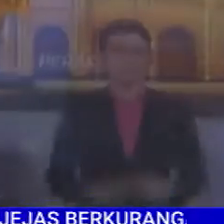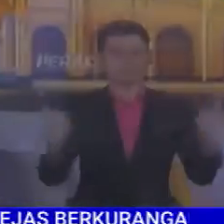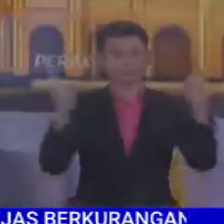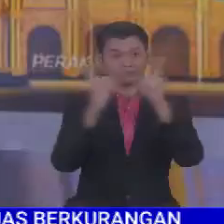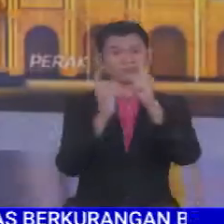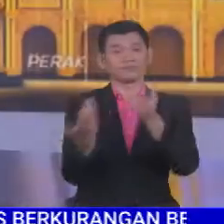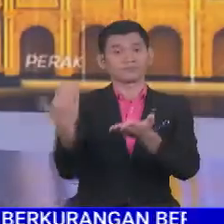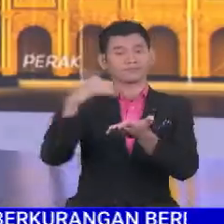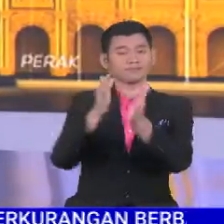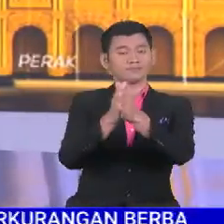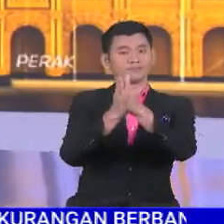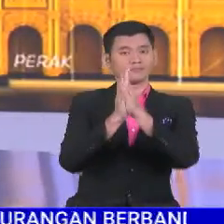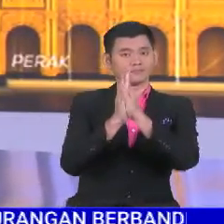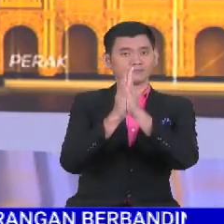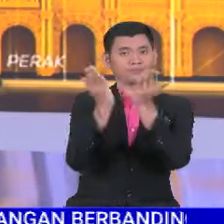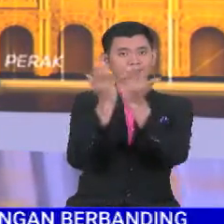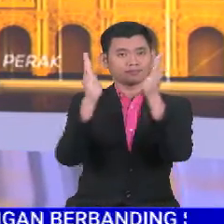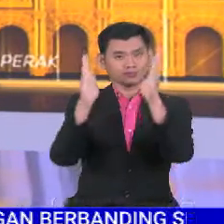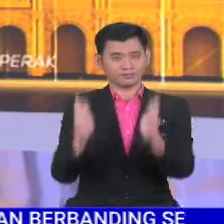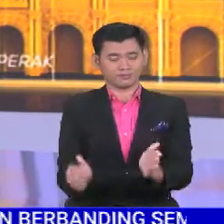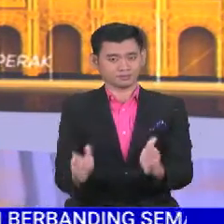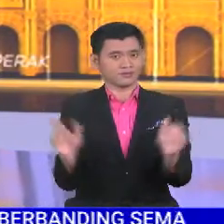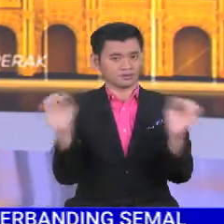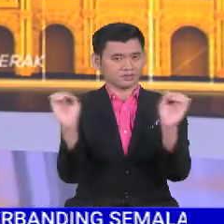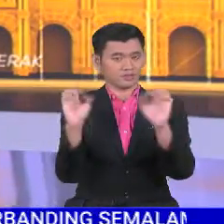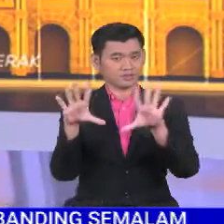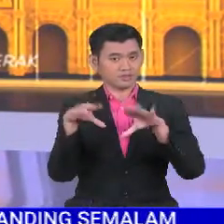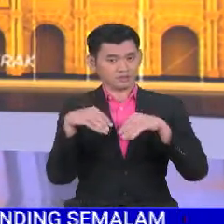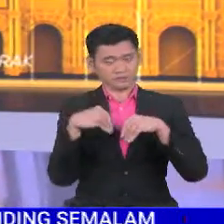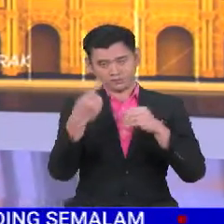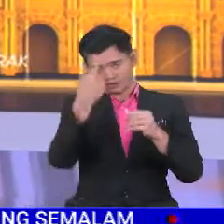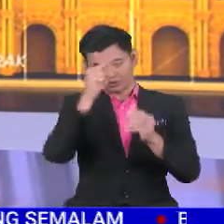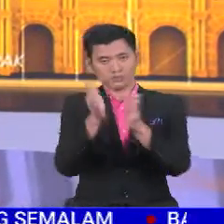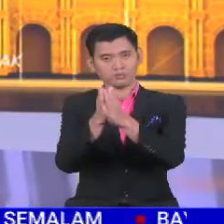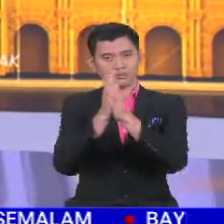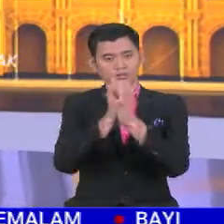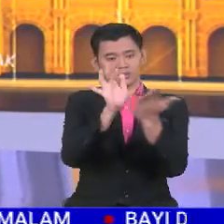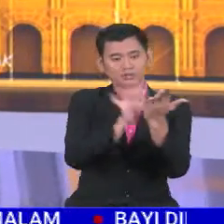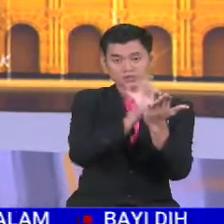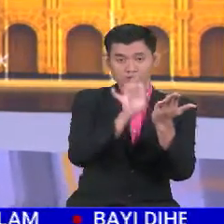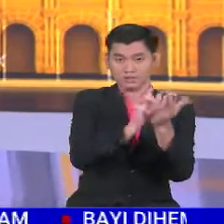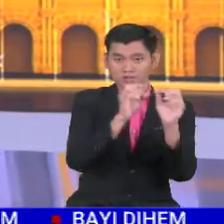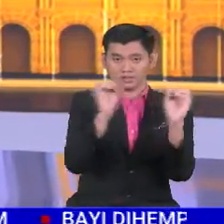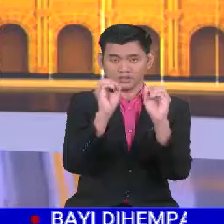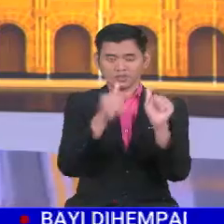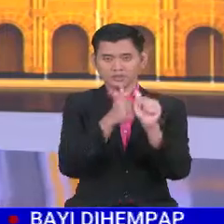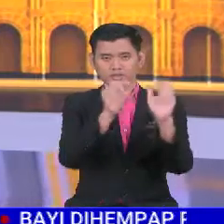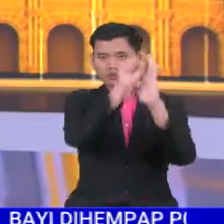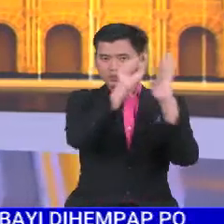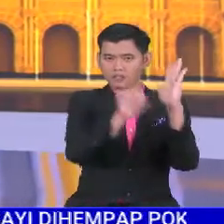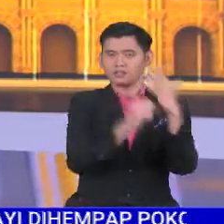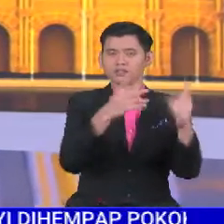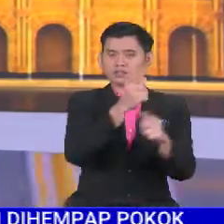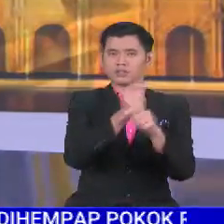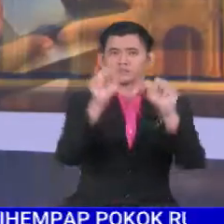bertemu kembali. Permohonan pelajar yang ditolak untuk mendapatkan peranti siswa kerana tidak memenuhi syarat ditetapkan boleh mengemukakan